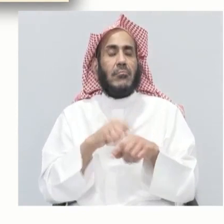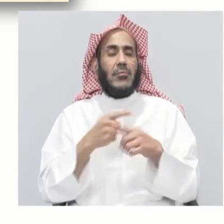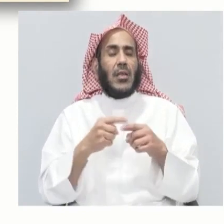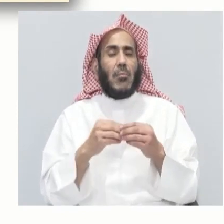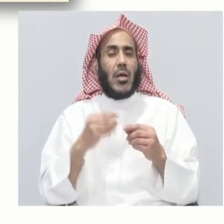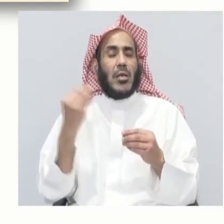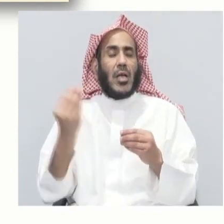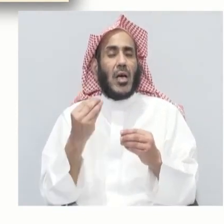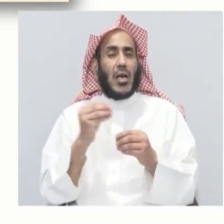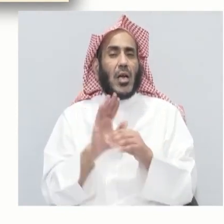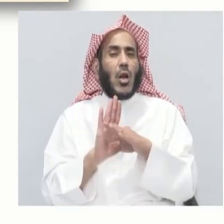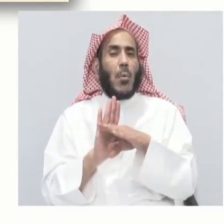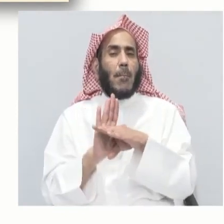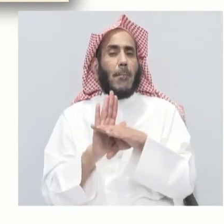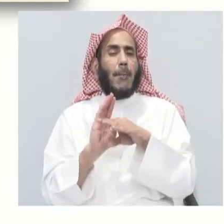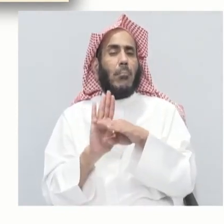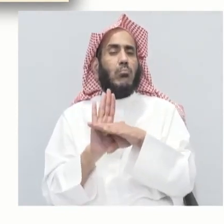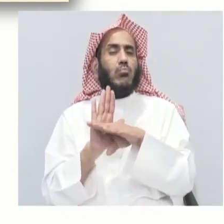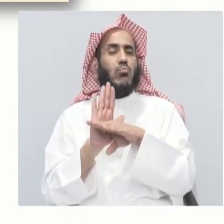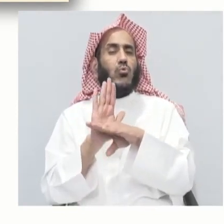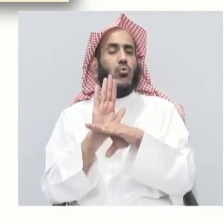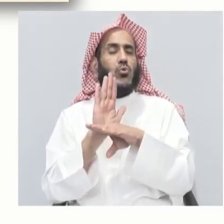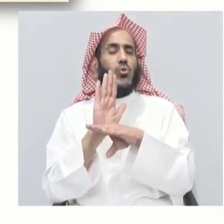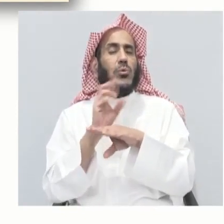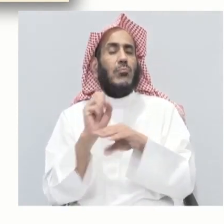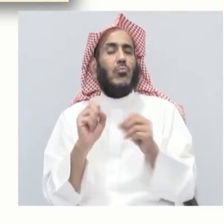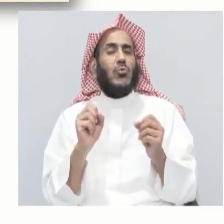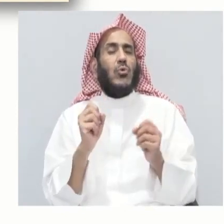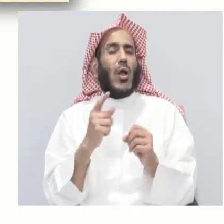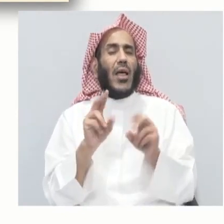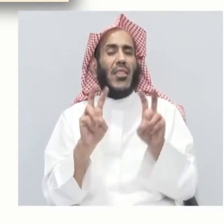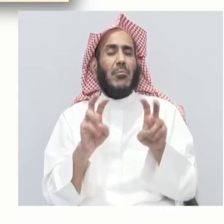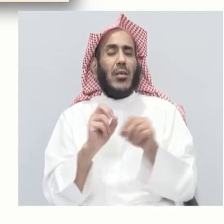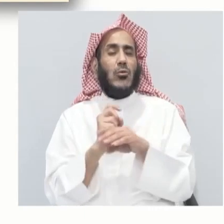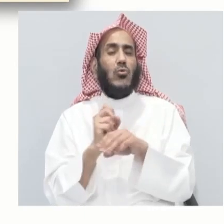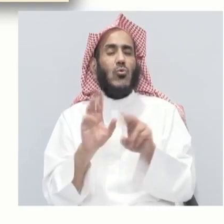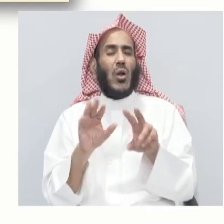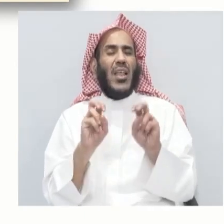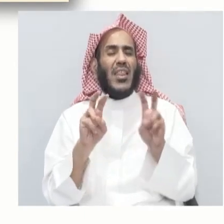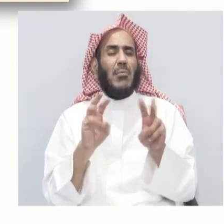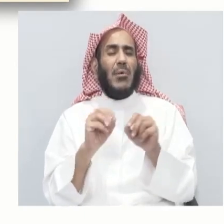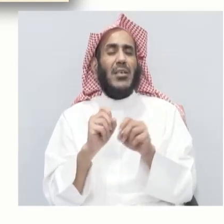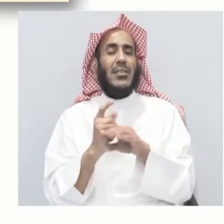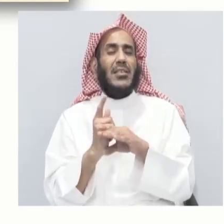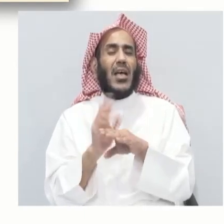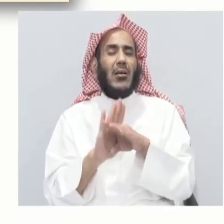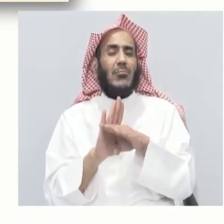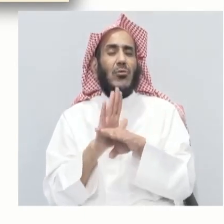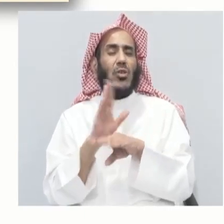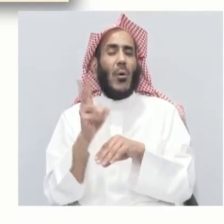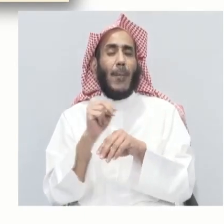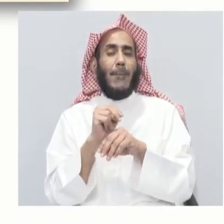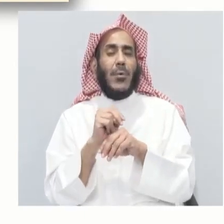يتحرك المصعد ولكن بسرعه ثابته مباشره اول ما تسمع سرعه ثابته معناها التسارع هنا مباشره يساوي